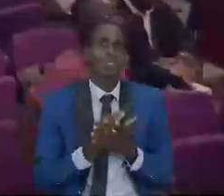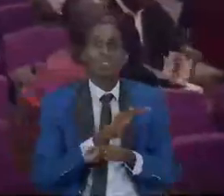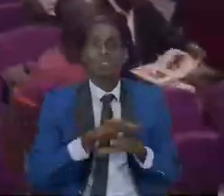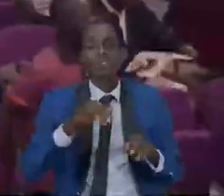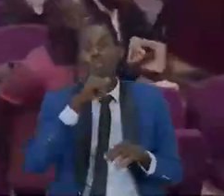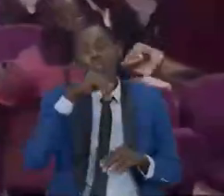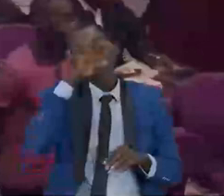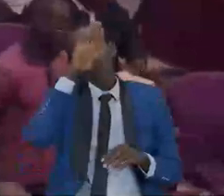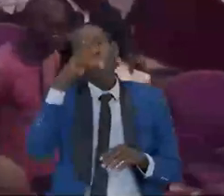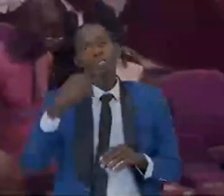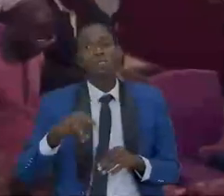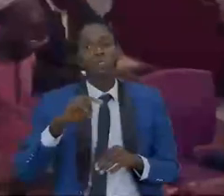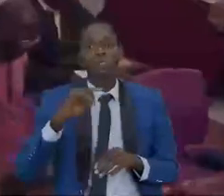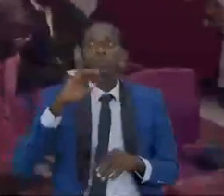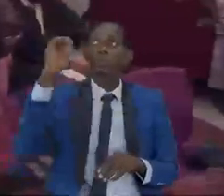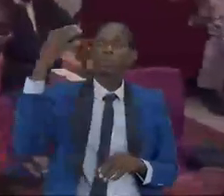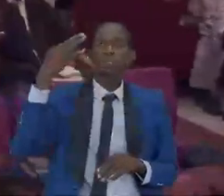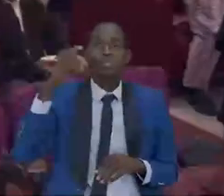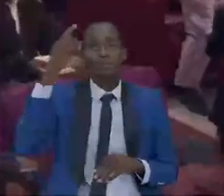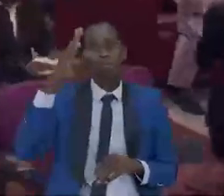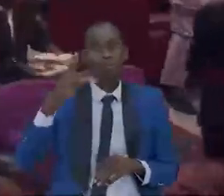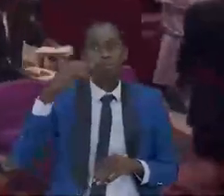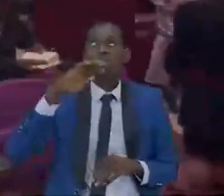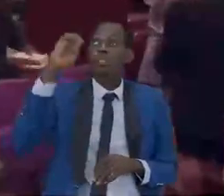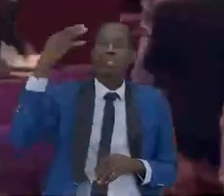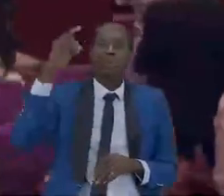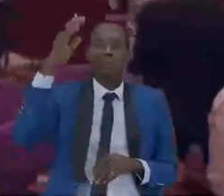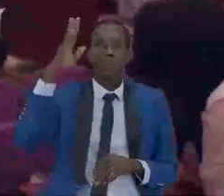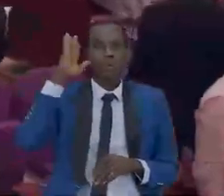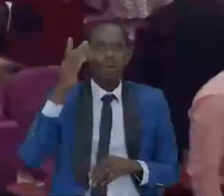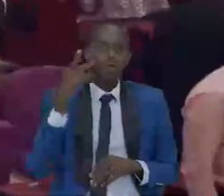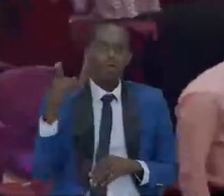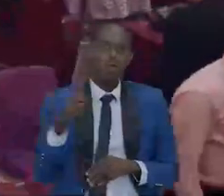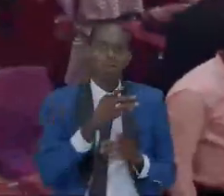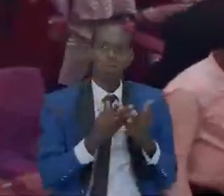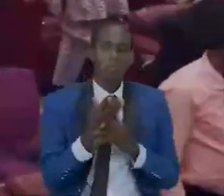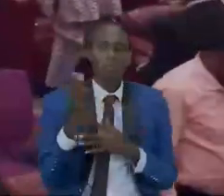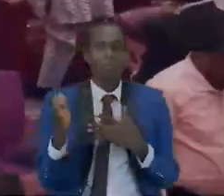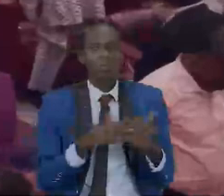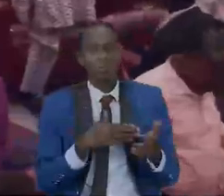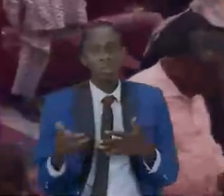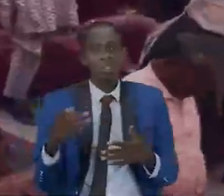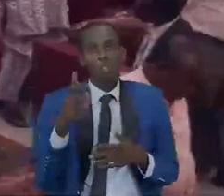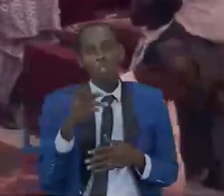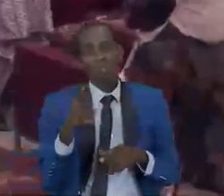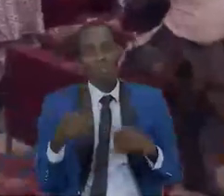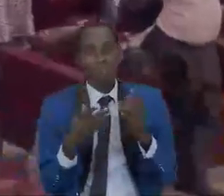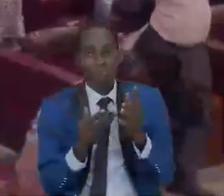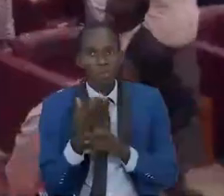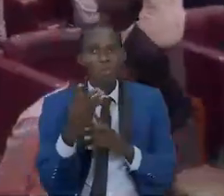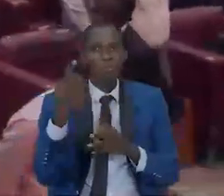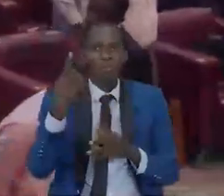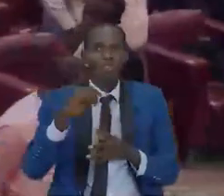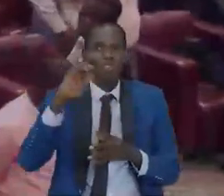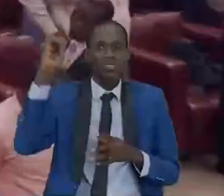rejette pas la grâce de Dieu ne rejetez pas la grâce de Dieu la grande de Dieu te mènera à bon port peu importe ce que tu traverses la grâce de Dieu va